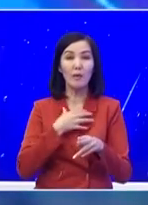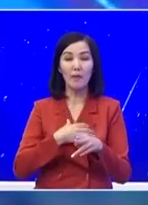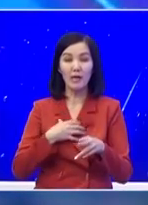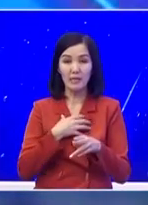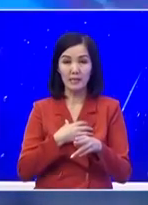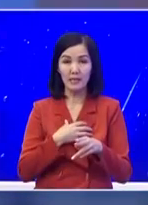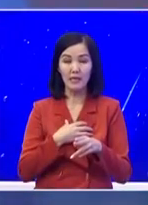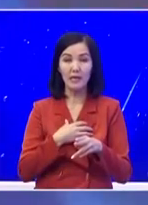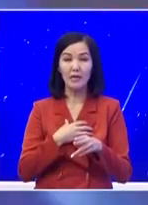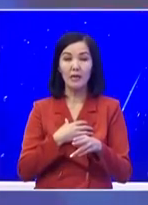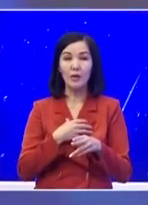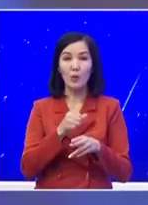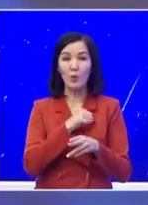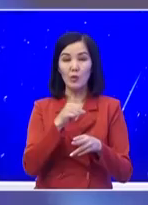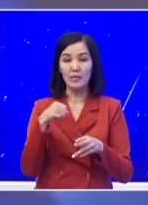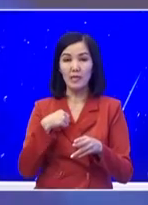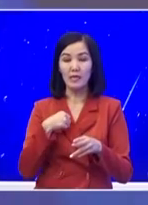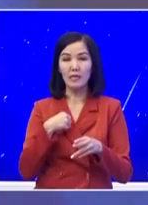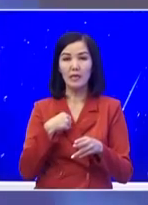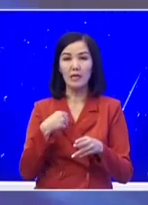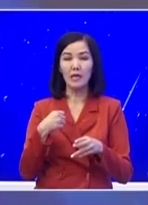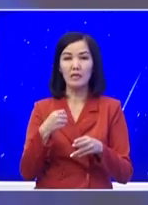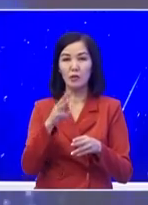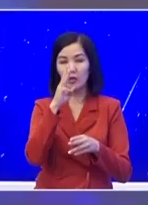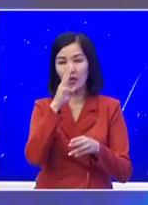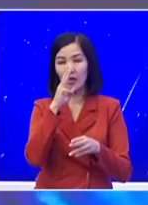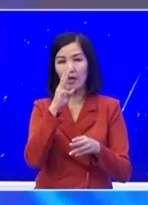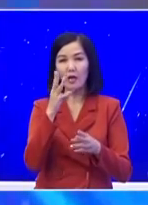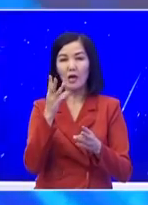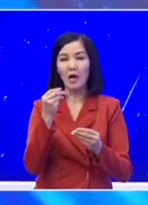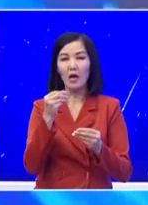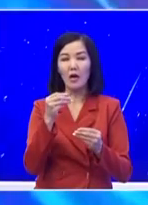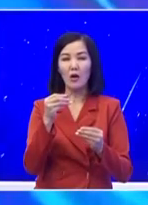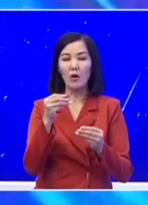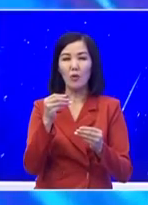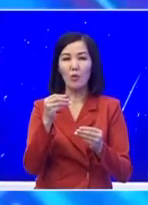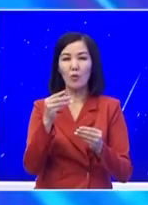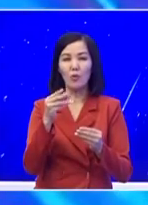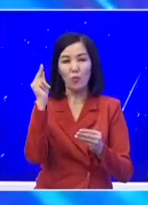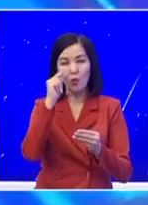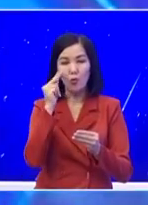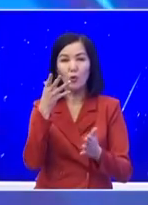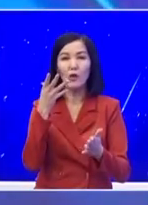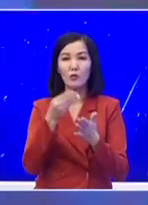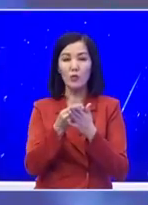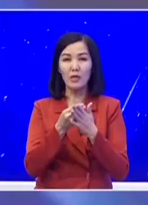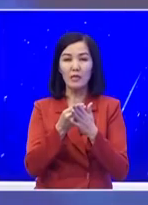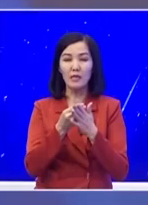бұл өздерінің жаңағы бағасын қою мәселесі, өздерінің қызметтерін көрсету мәселесі,